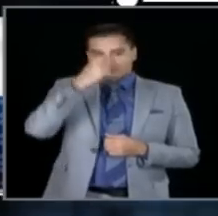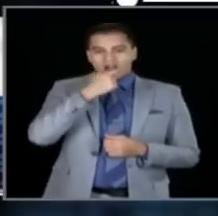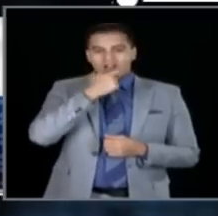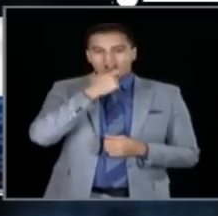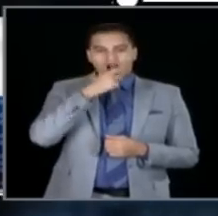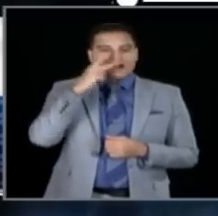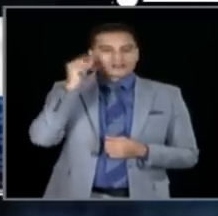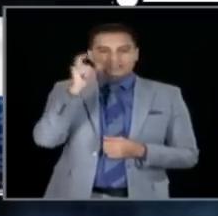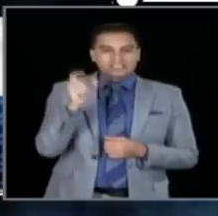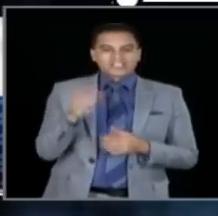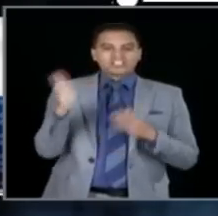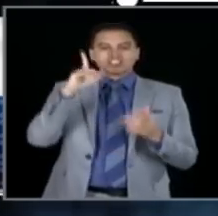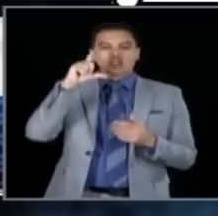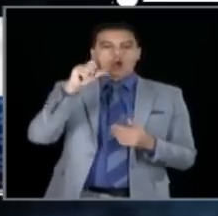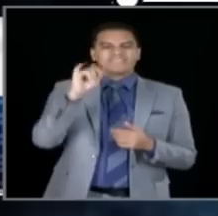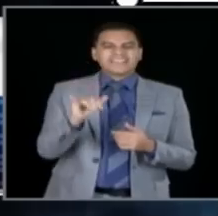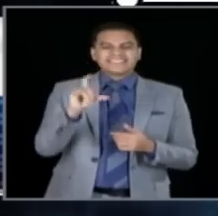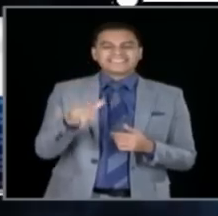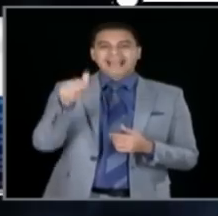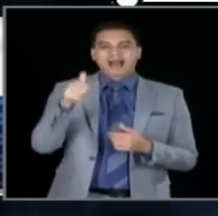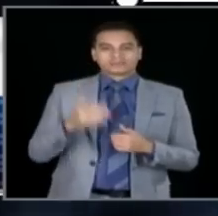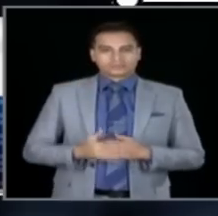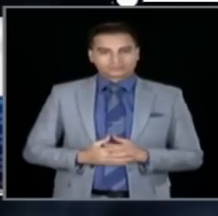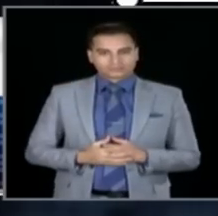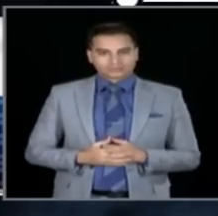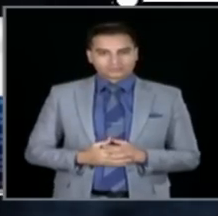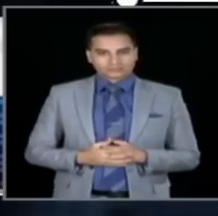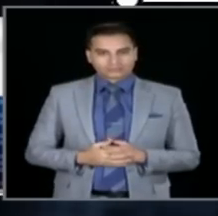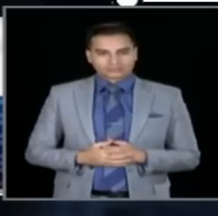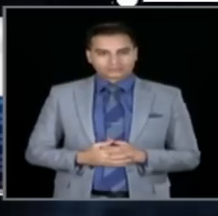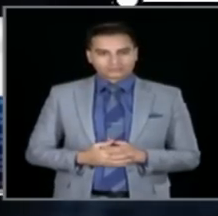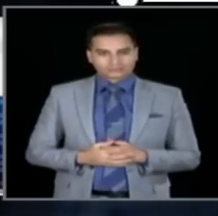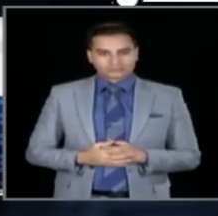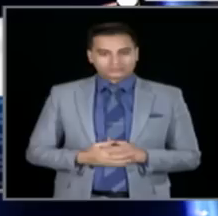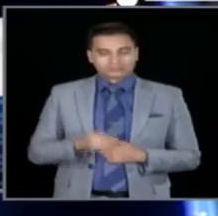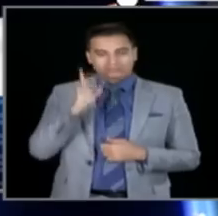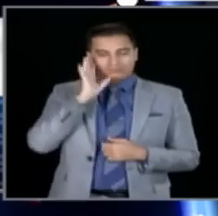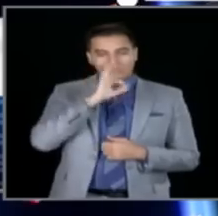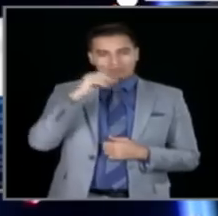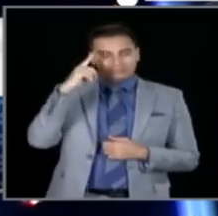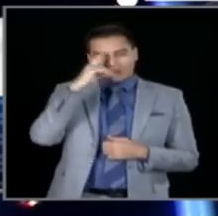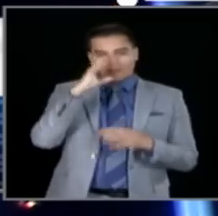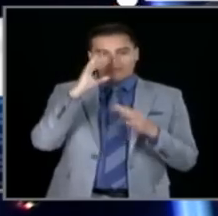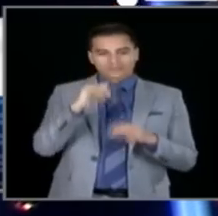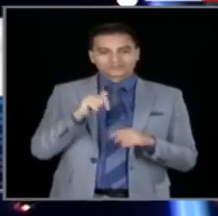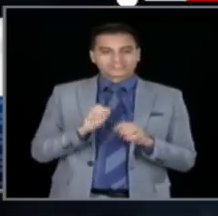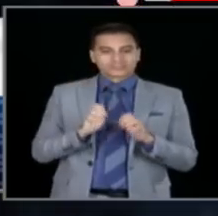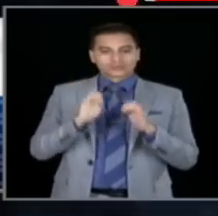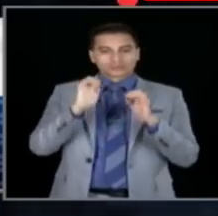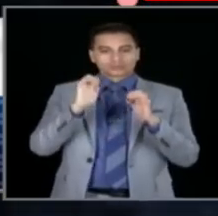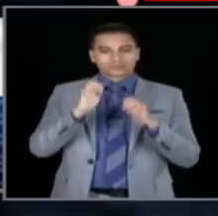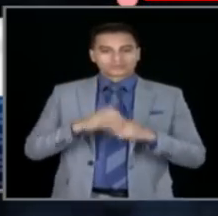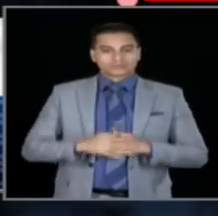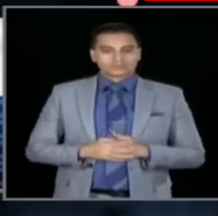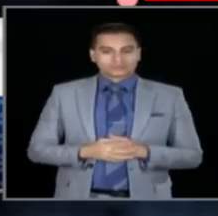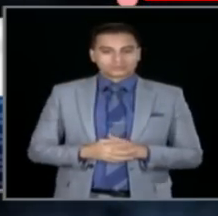ألمانيا، إنجلترا، إيطاليا، سلوفينيا. مروا بظروف صعبة جداً في كورونا.